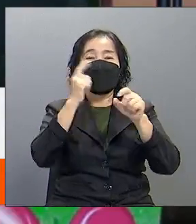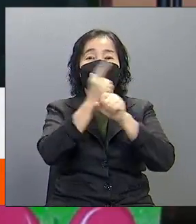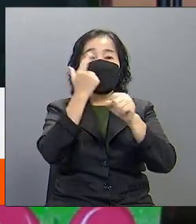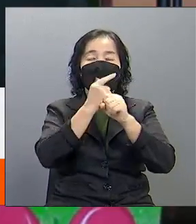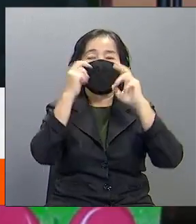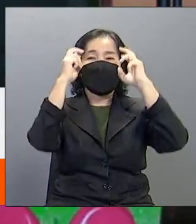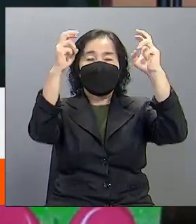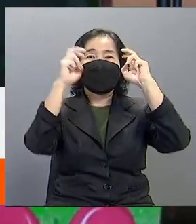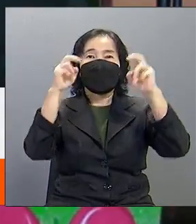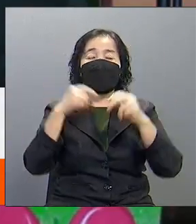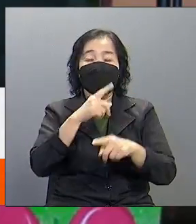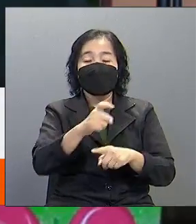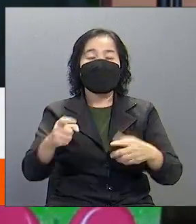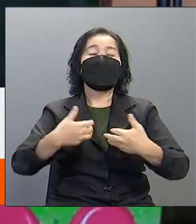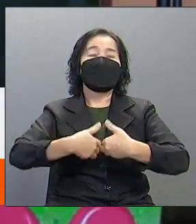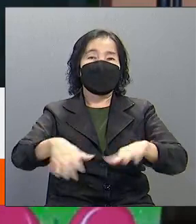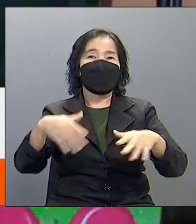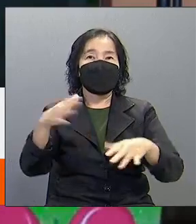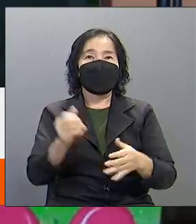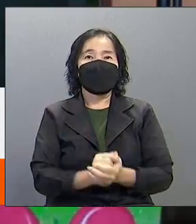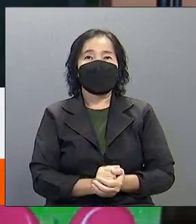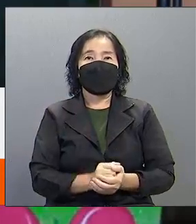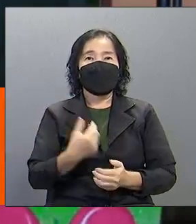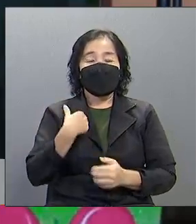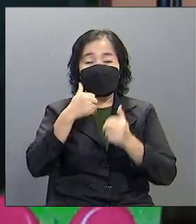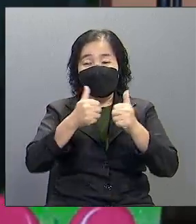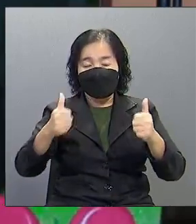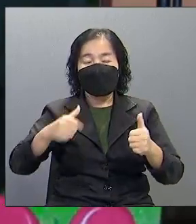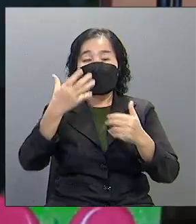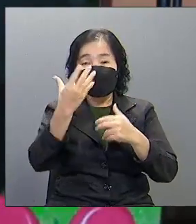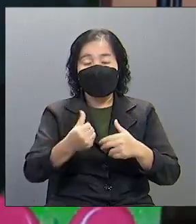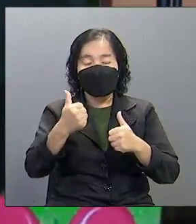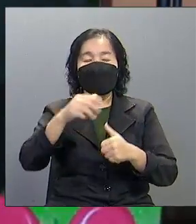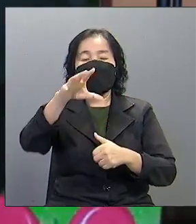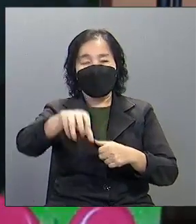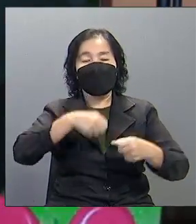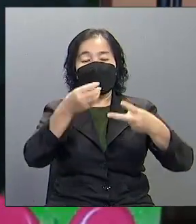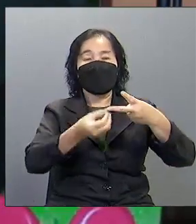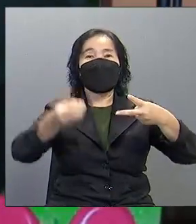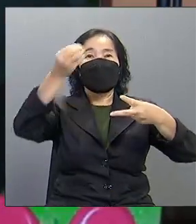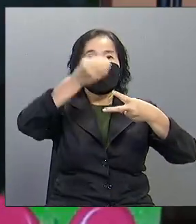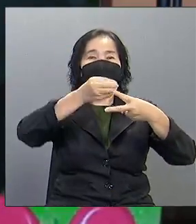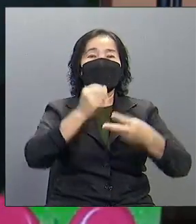ที่เสียหายกปลอยไปก่อน เอาที่เหลือเอาข้นนางล้านไป